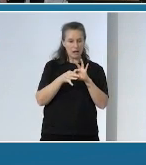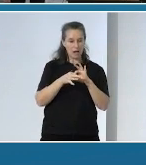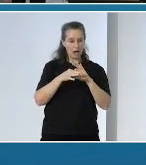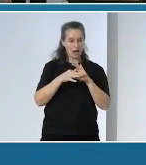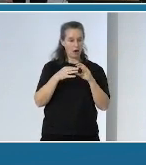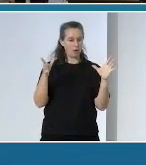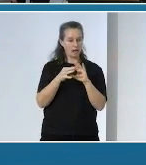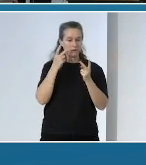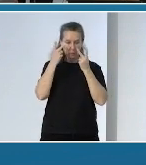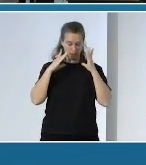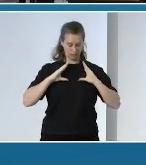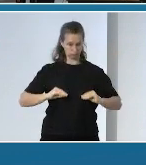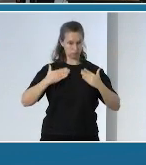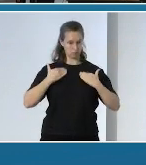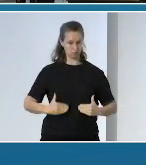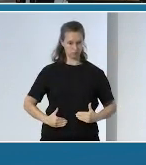et le regard.